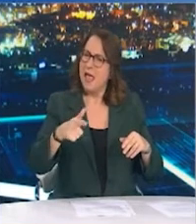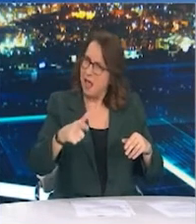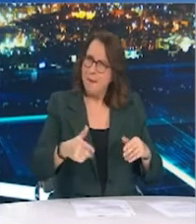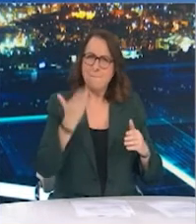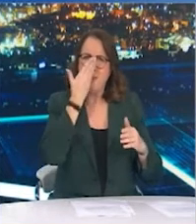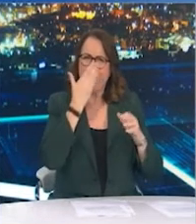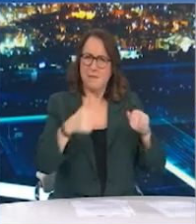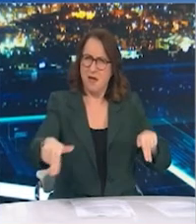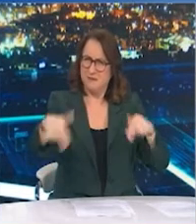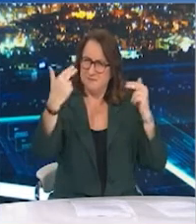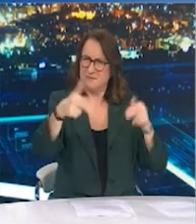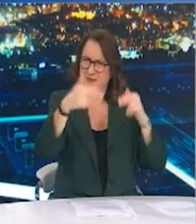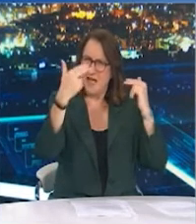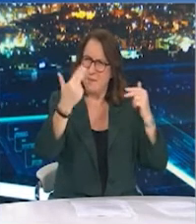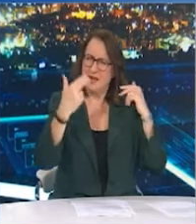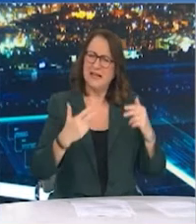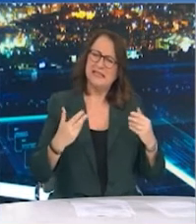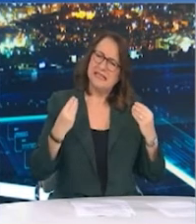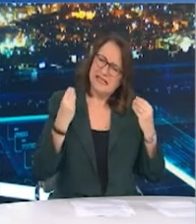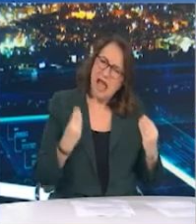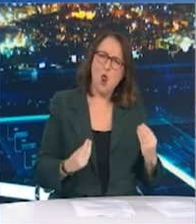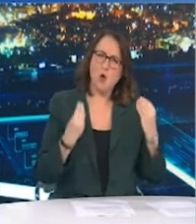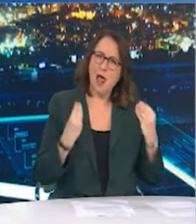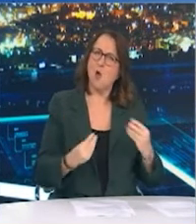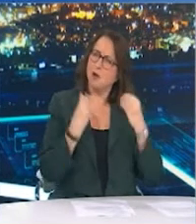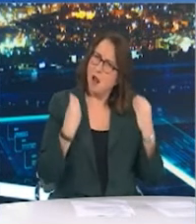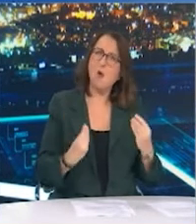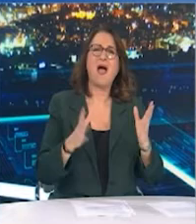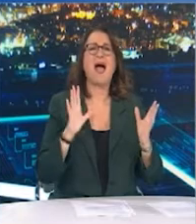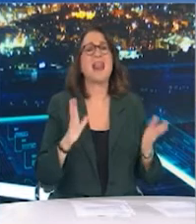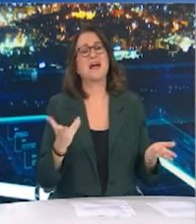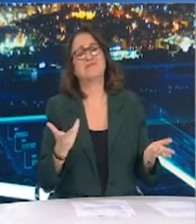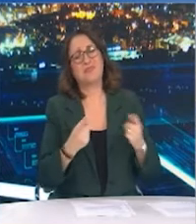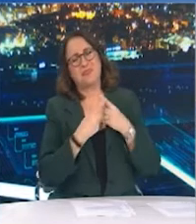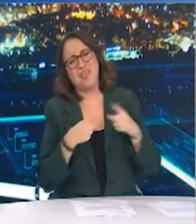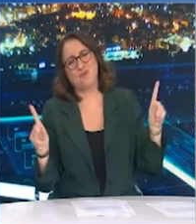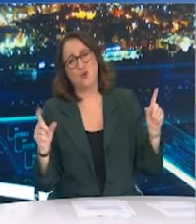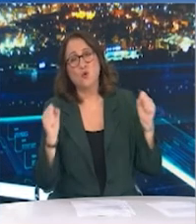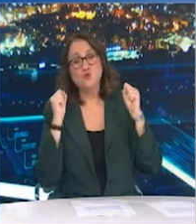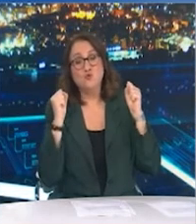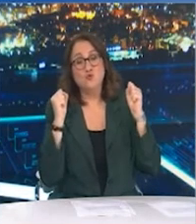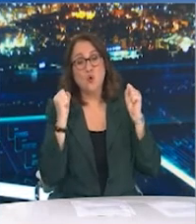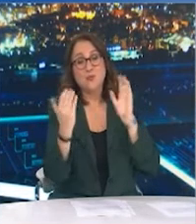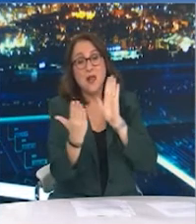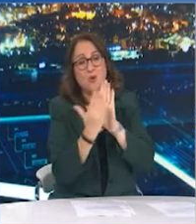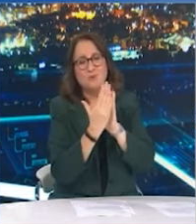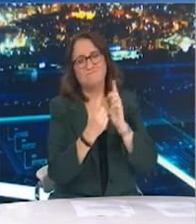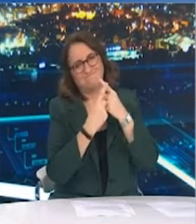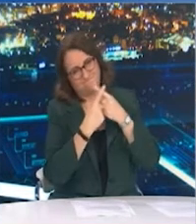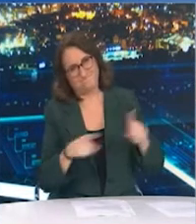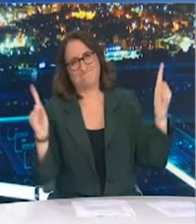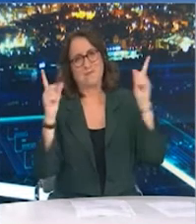όλες τις εκπαιδευτικές βαθμίδες, τίποτε δεν μπορεί να αντικαταστήσει την εκπαίδευση με τη φυσική παρουσία. Τα σχολεία έπρεπε να ανοίξουν πρωτίστως